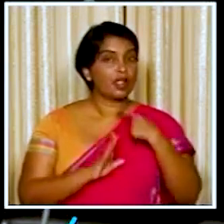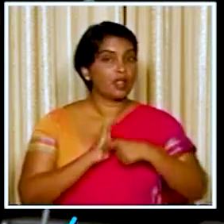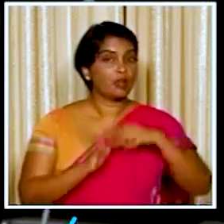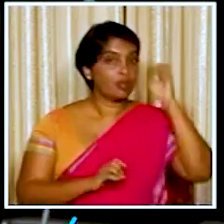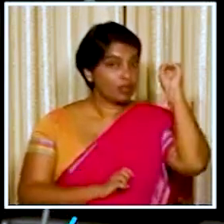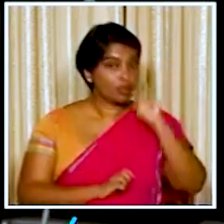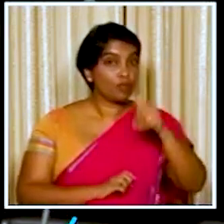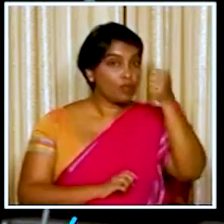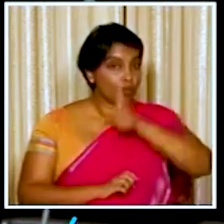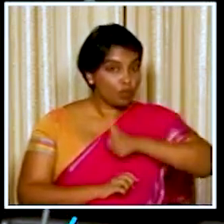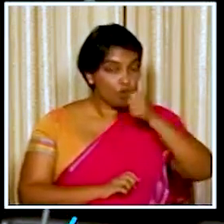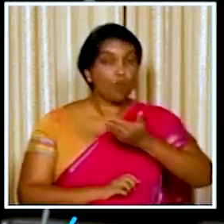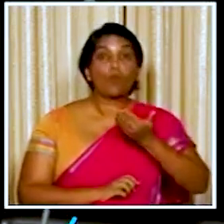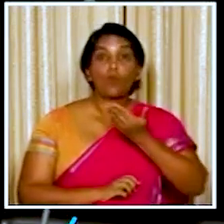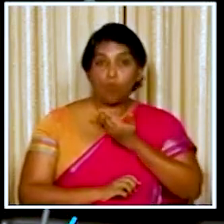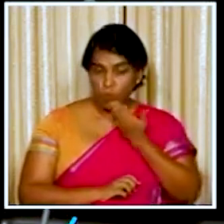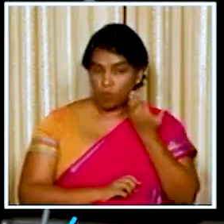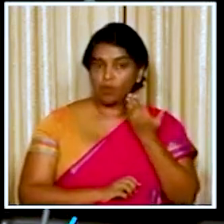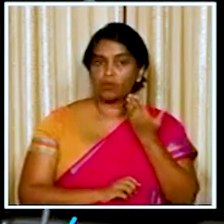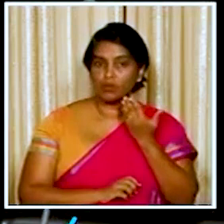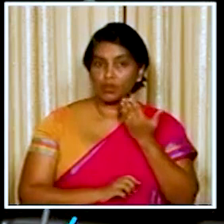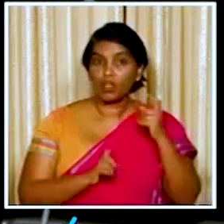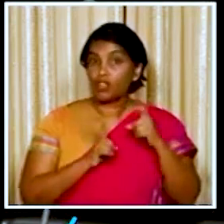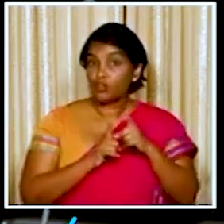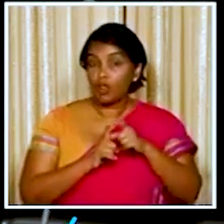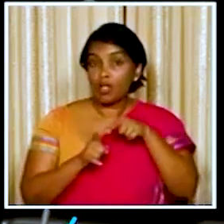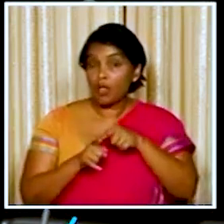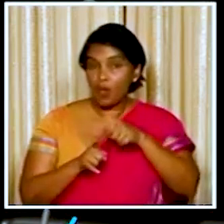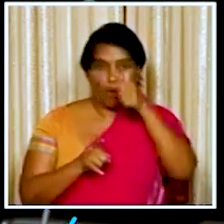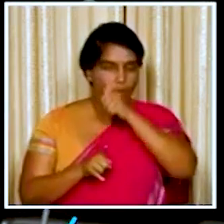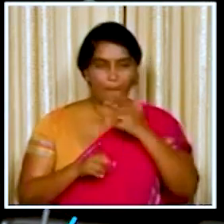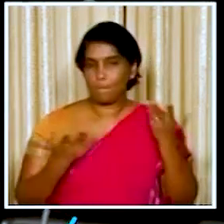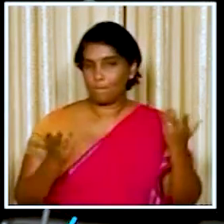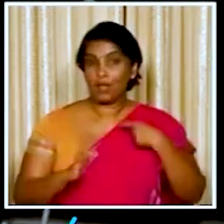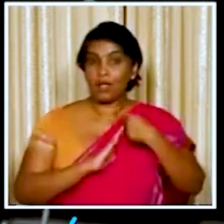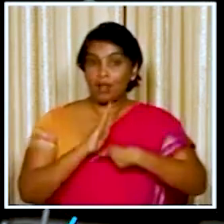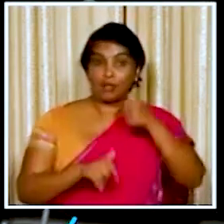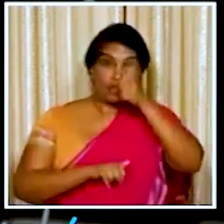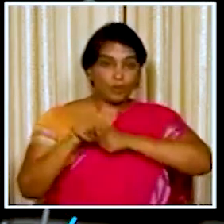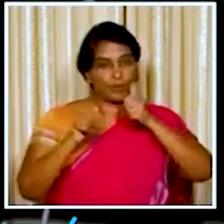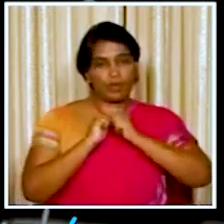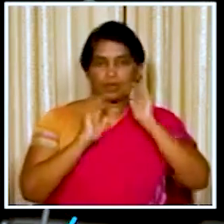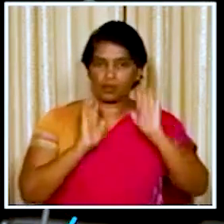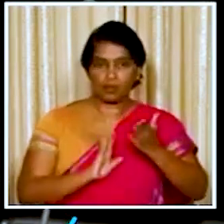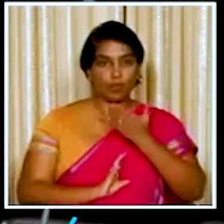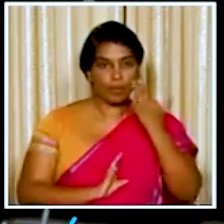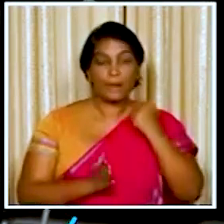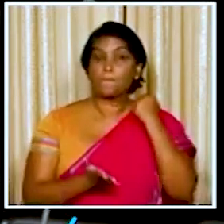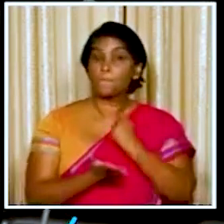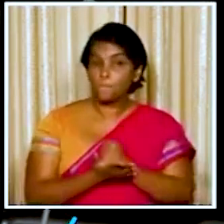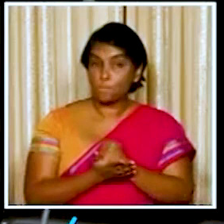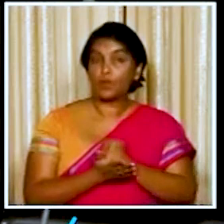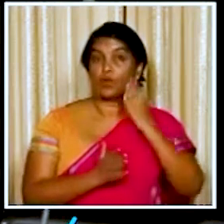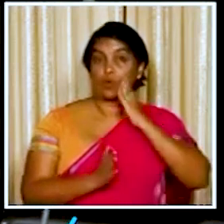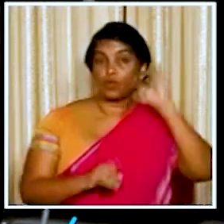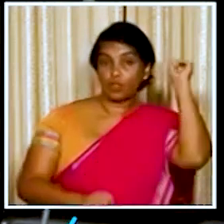එව්වහම හොරකම් කරන්න පුළුවන් කියන මතේ ඩොලර් හොරකම් කරන්න බෑ. රටේ වංචා දූෂණ තියෙන්න පුළුවන්. බැංකුවට පිටරට